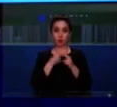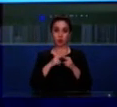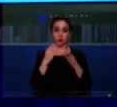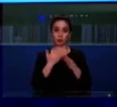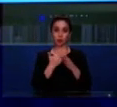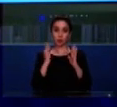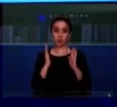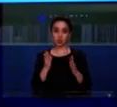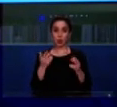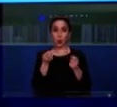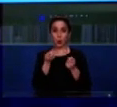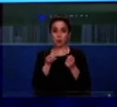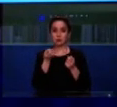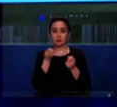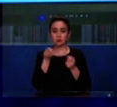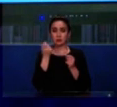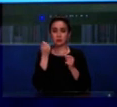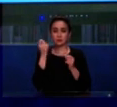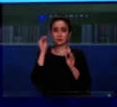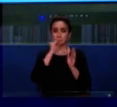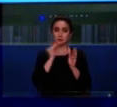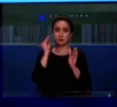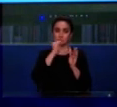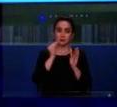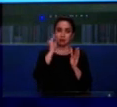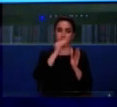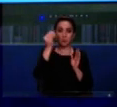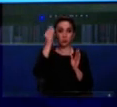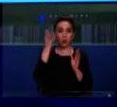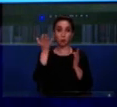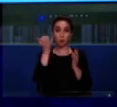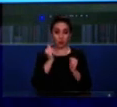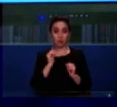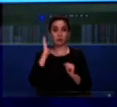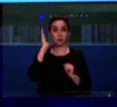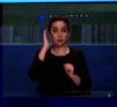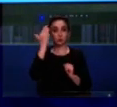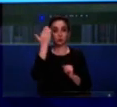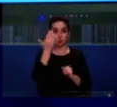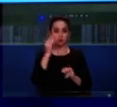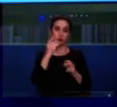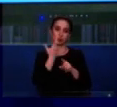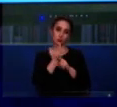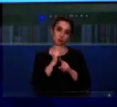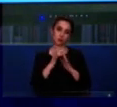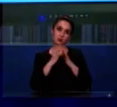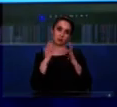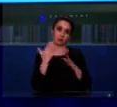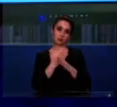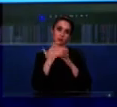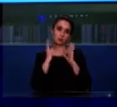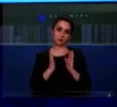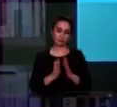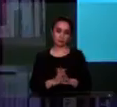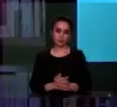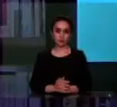keladi. Ozginadan hozir bilim olib borayotganingiz kelajakda sizga juda ham as qotadi.